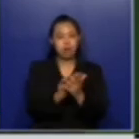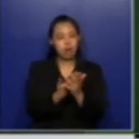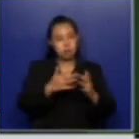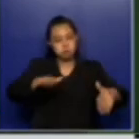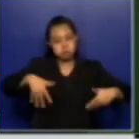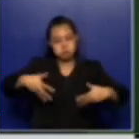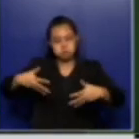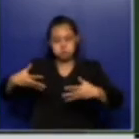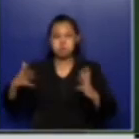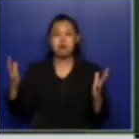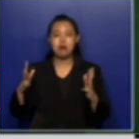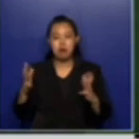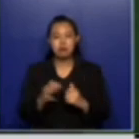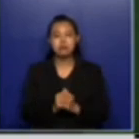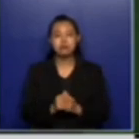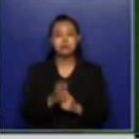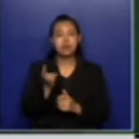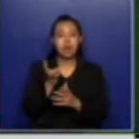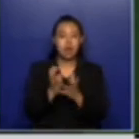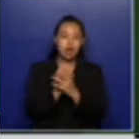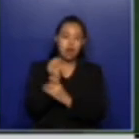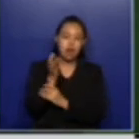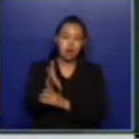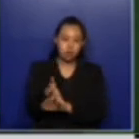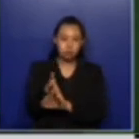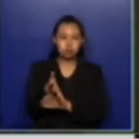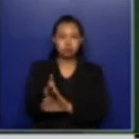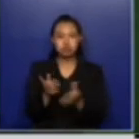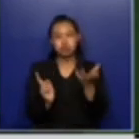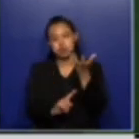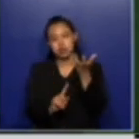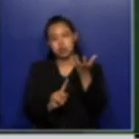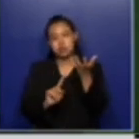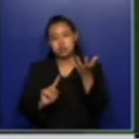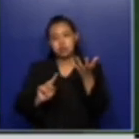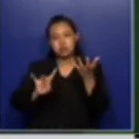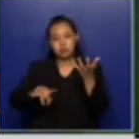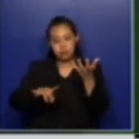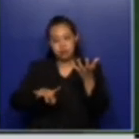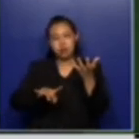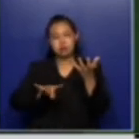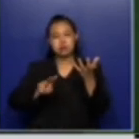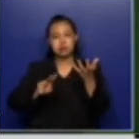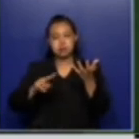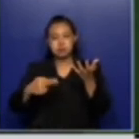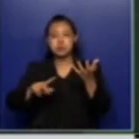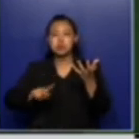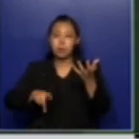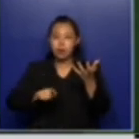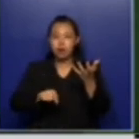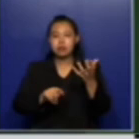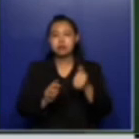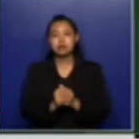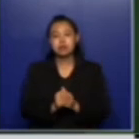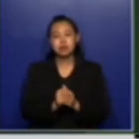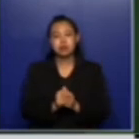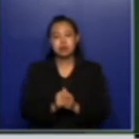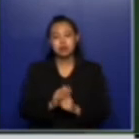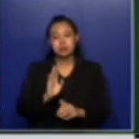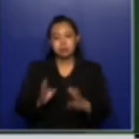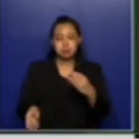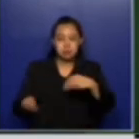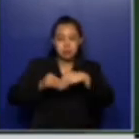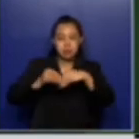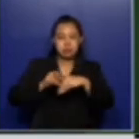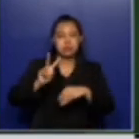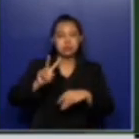ทยข้าวสารที่เคยขายได้ตันละ 8,000 ถึง 12,000 เนี่ยเราจะสามารถขายได้ถึง 30,000 ถึง 40,000 บาท